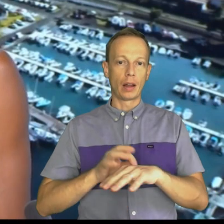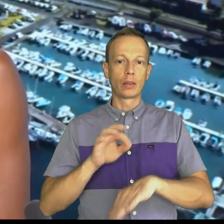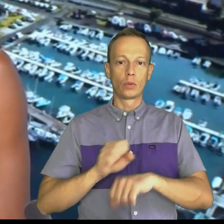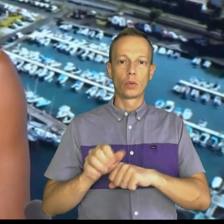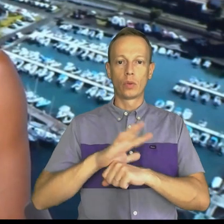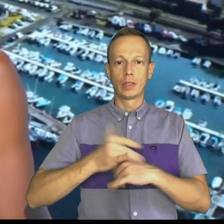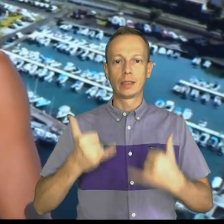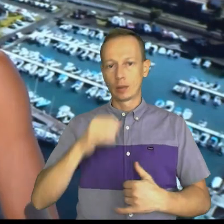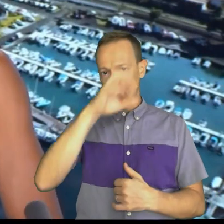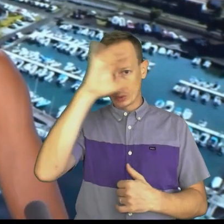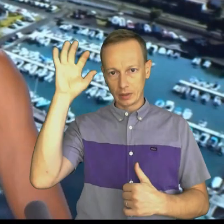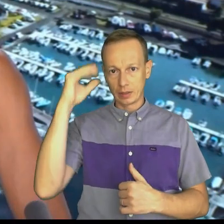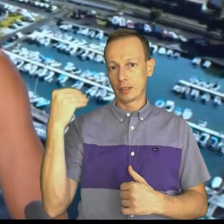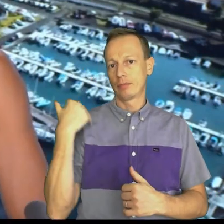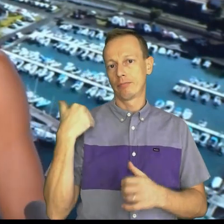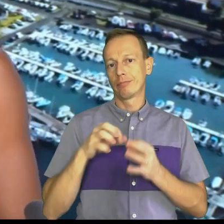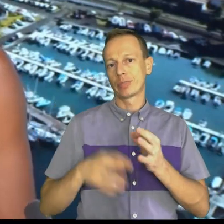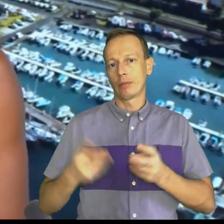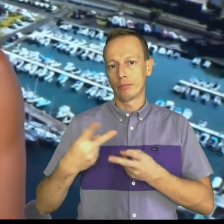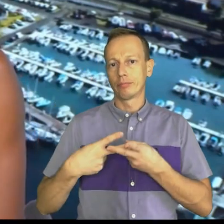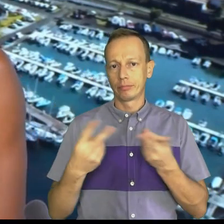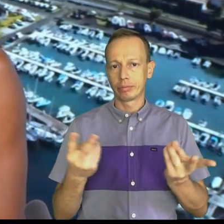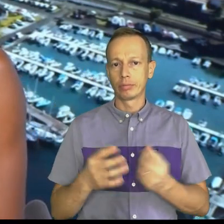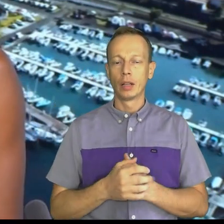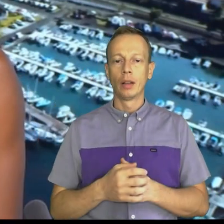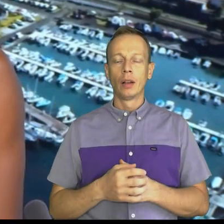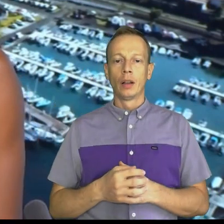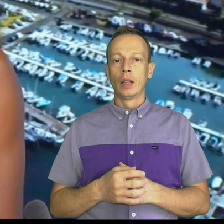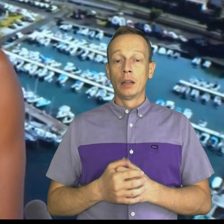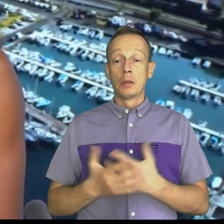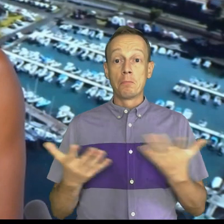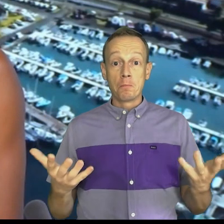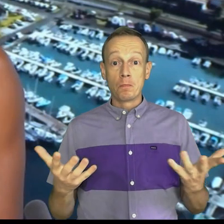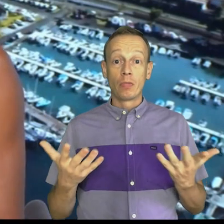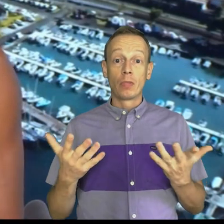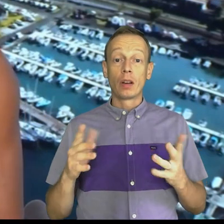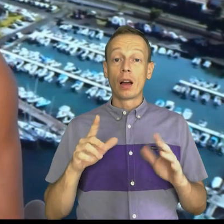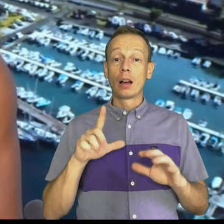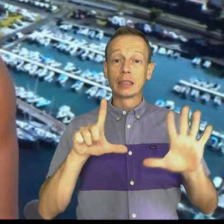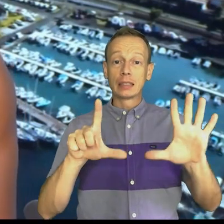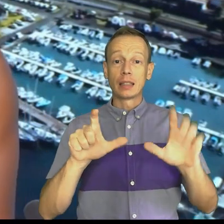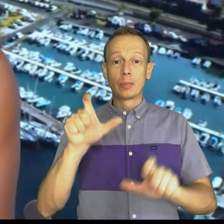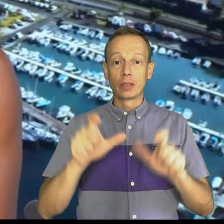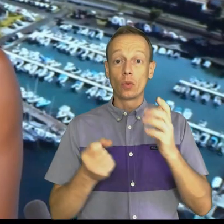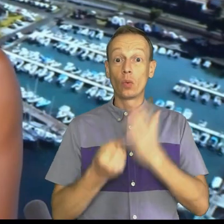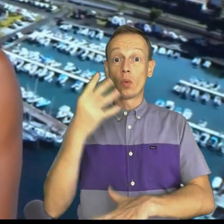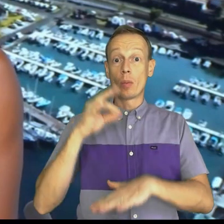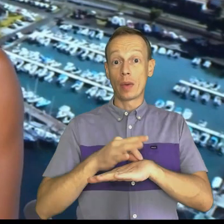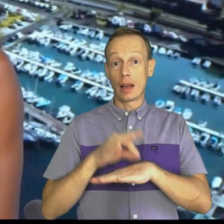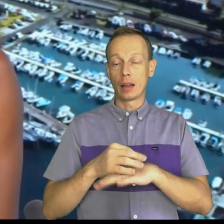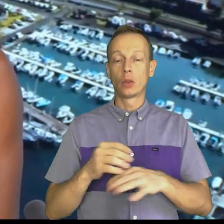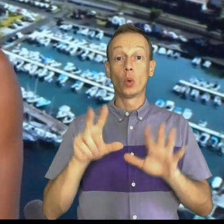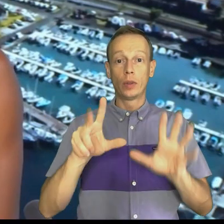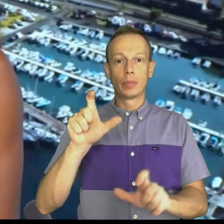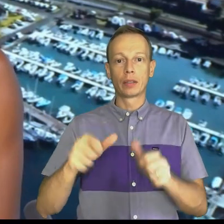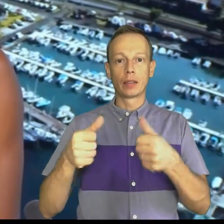cas actifs de Covid-19 en Polynésie selon le dernier bilan de la Direction de la Santé. On ne compte plus que 7